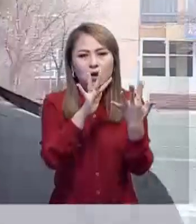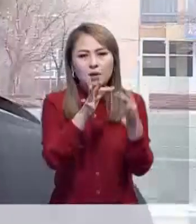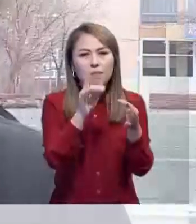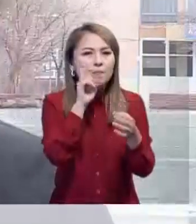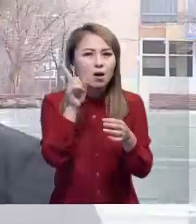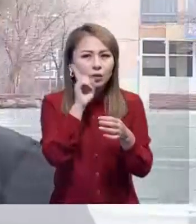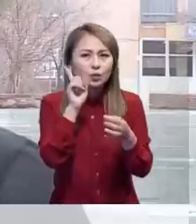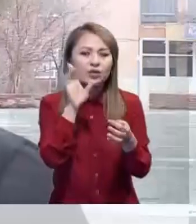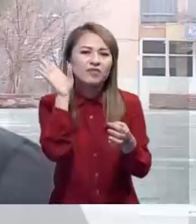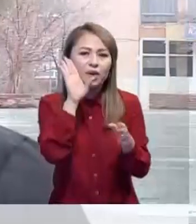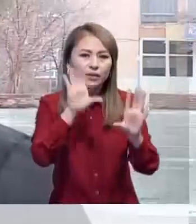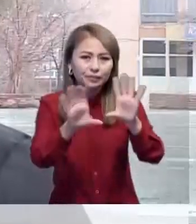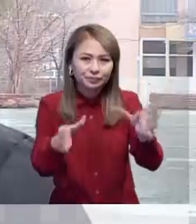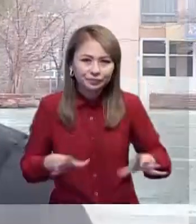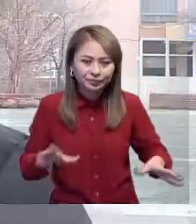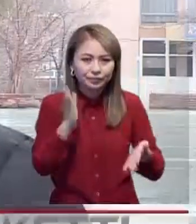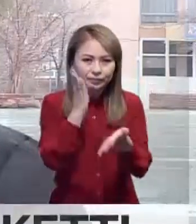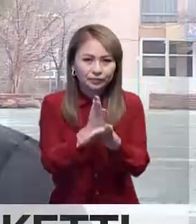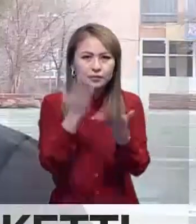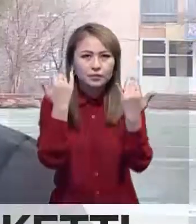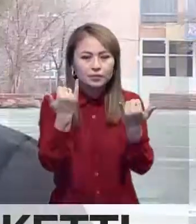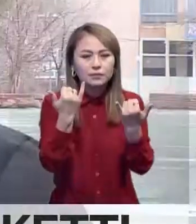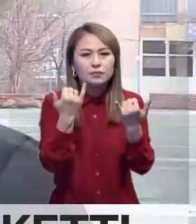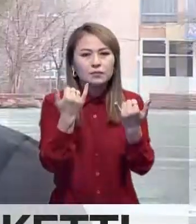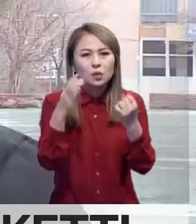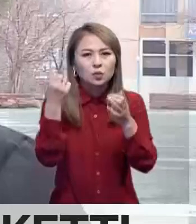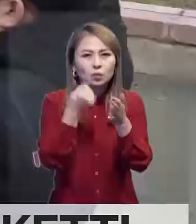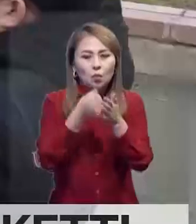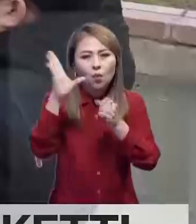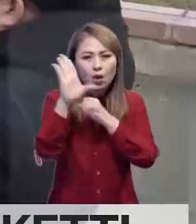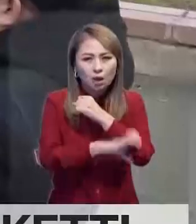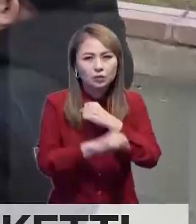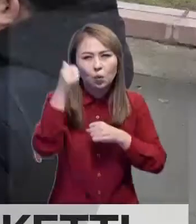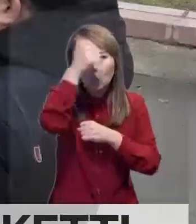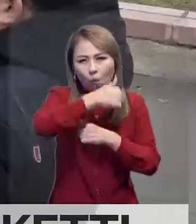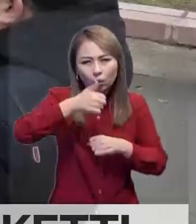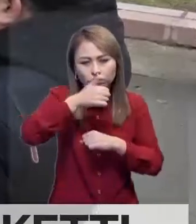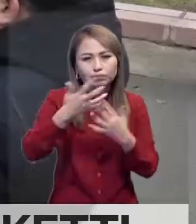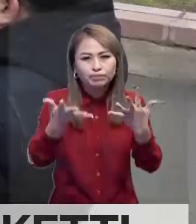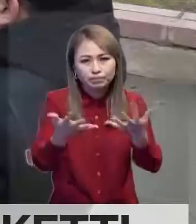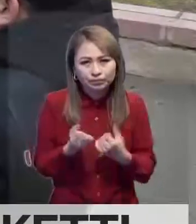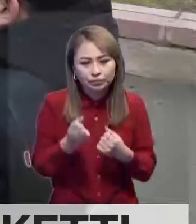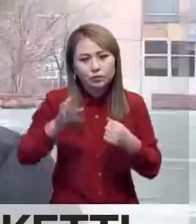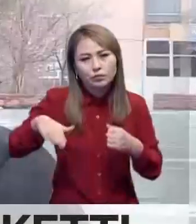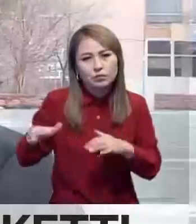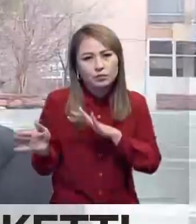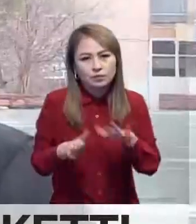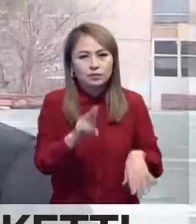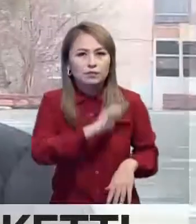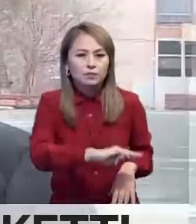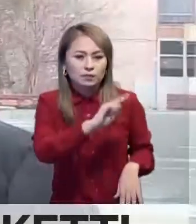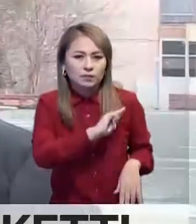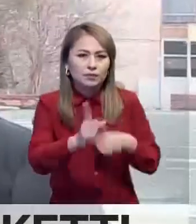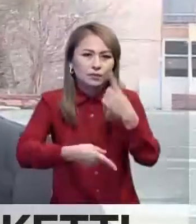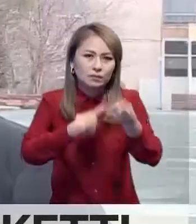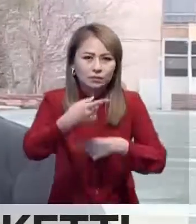ауылына су құбырын жүргізу. Аламыз біз осы жылдың аяғына дейін сараптан 10 қорытындысын аламыз. Содан кейін осы жұмысты